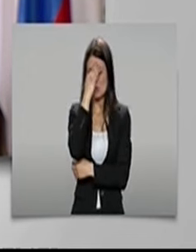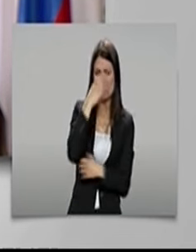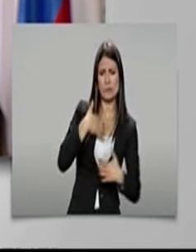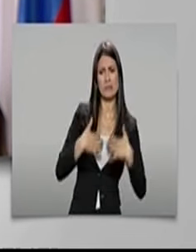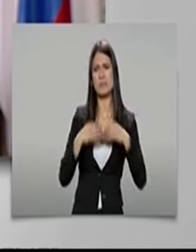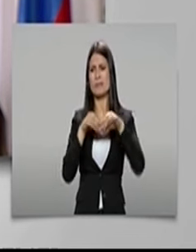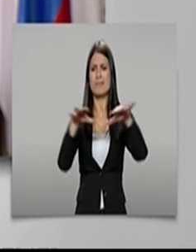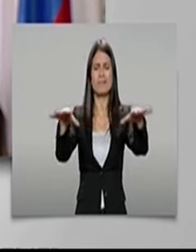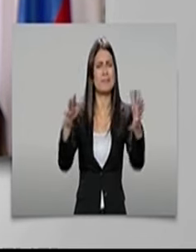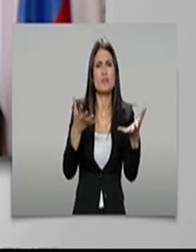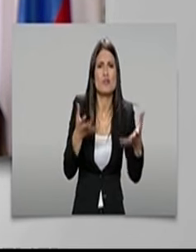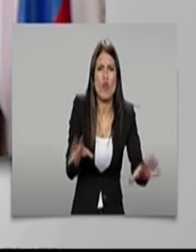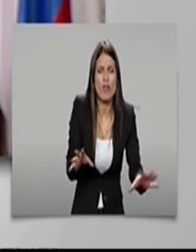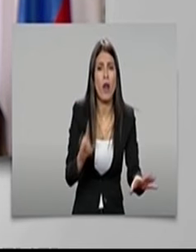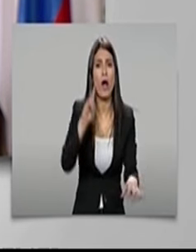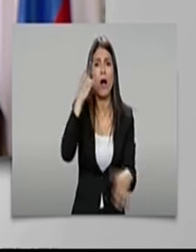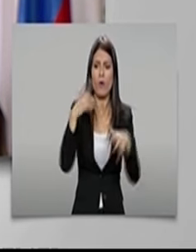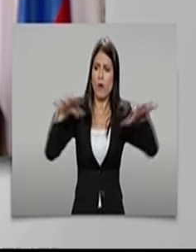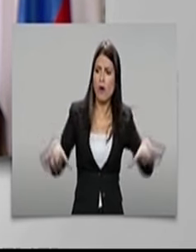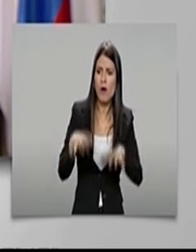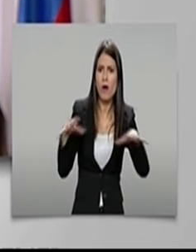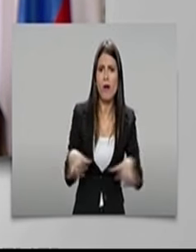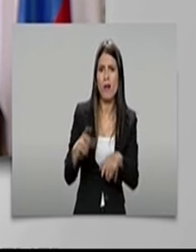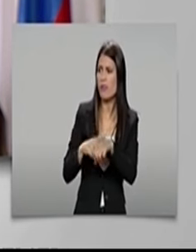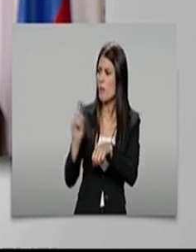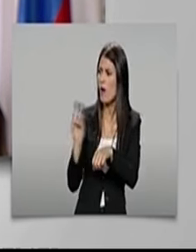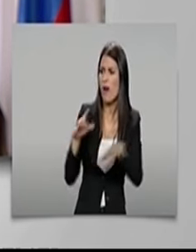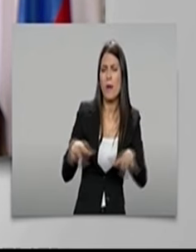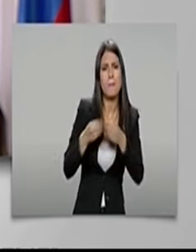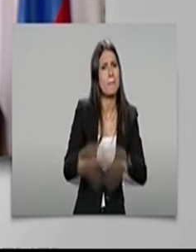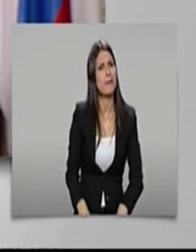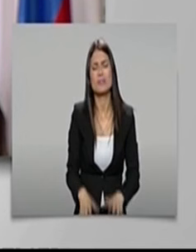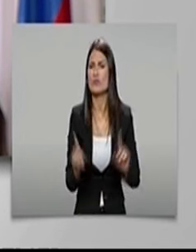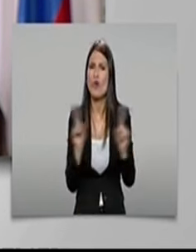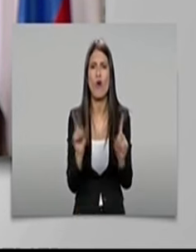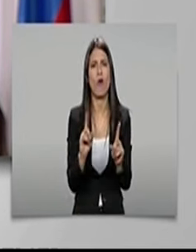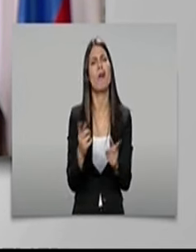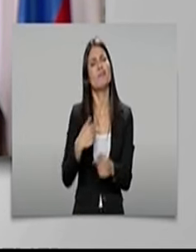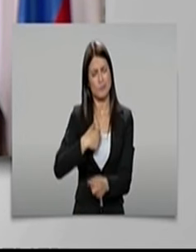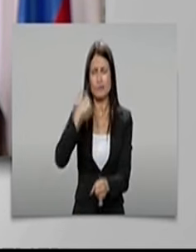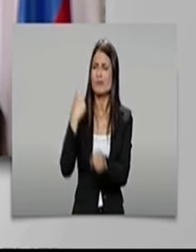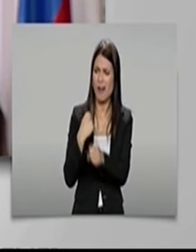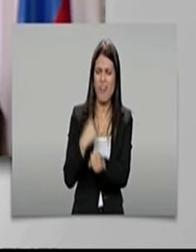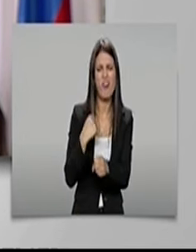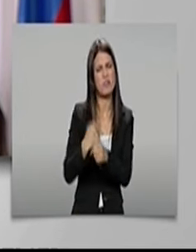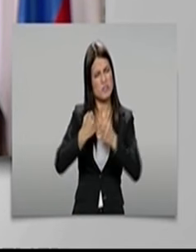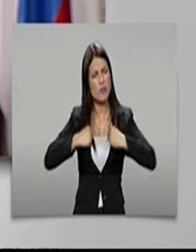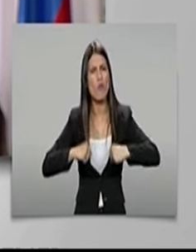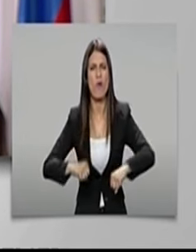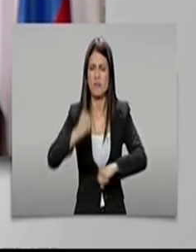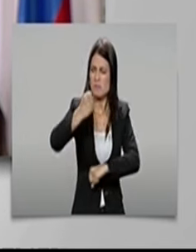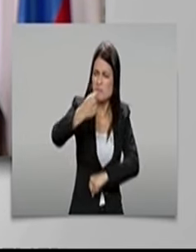parter fört samtal om ett nytt avtal för att få ett slut på det över 50 år långa inbördeskriget i